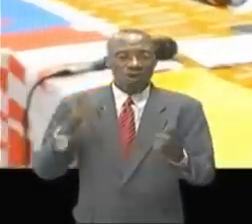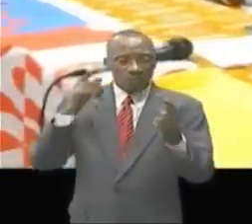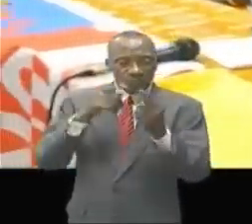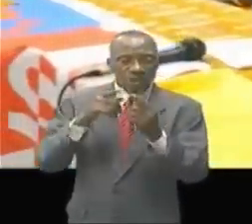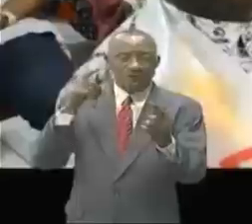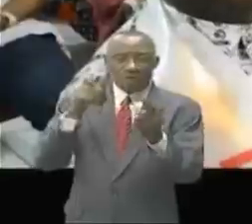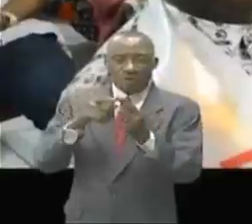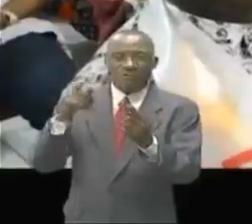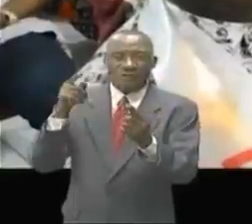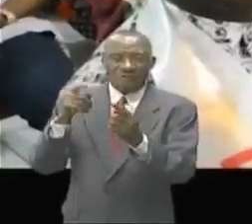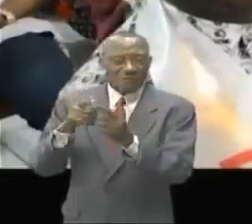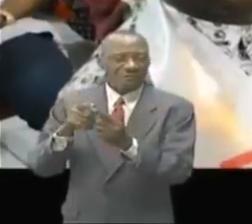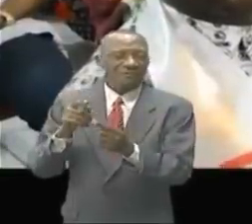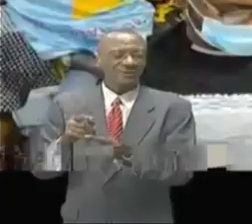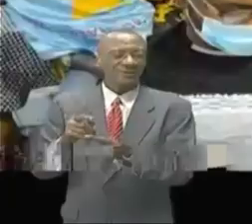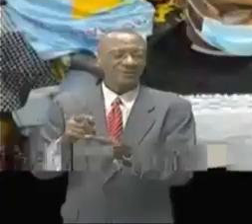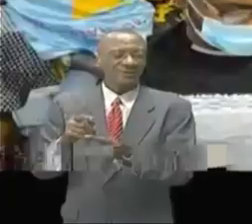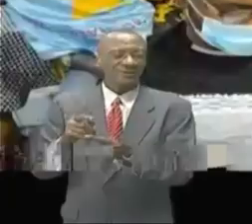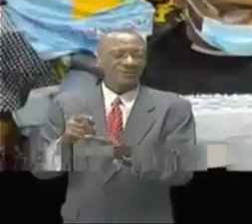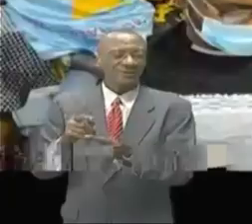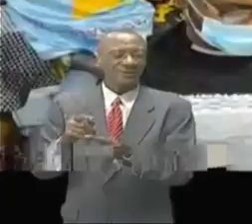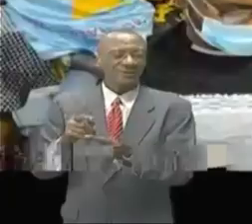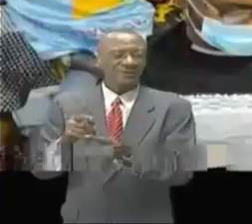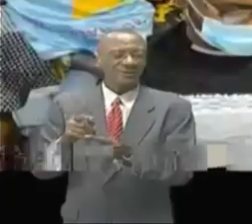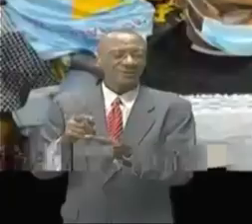femmes de l'Union sacrée, ce regroupement